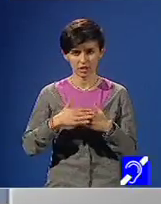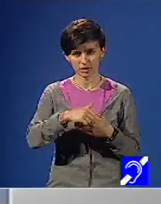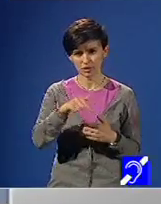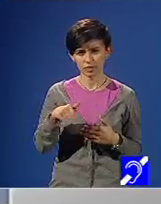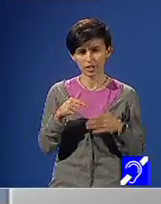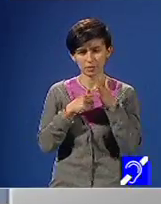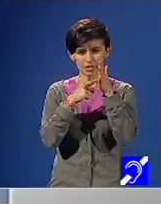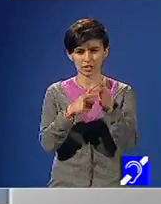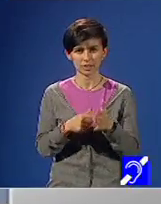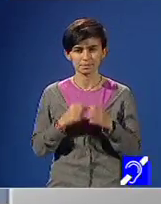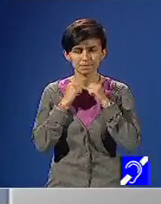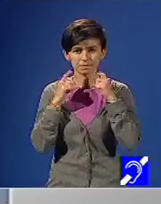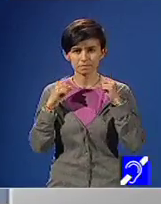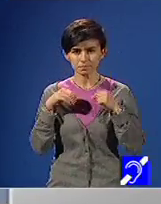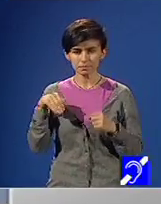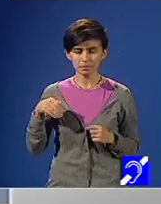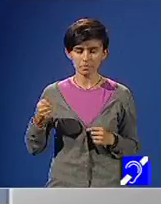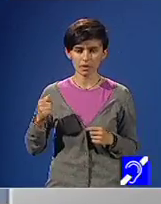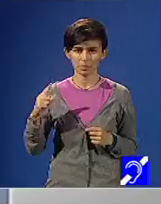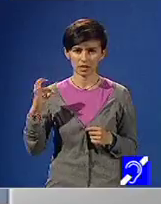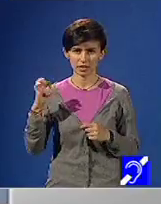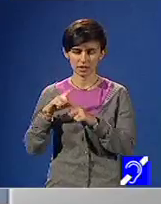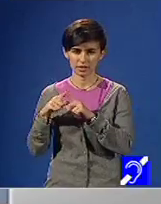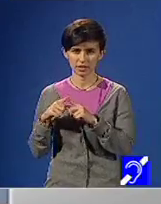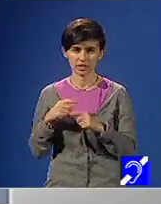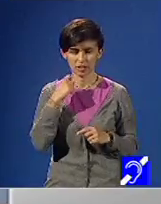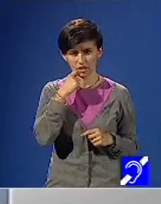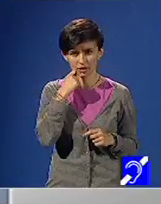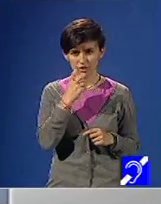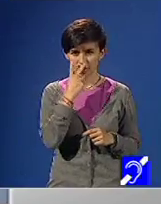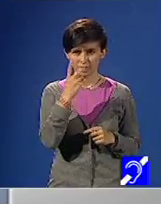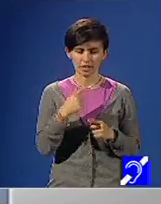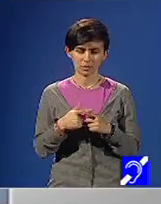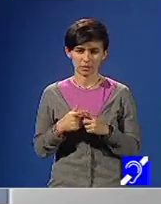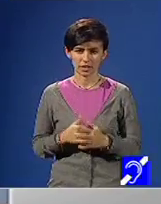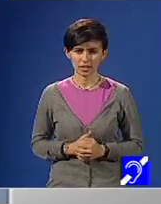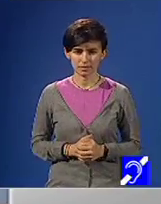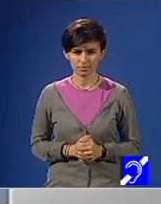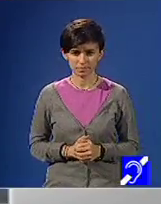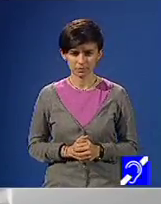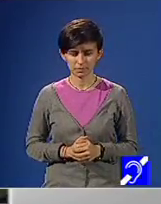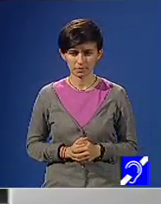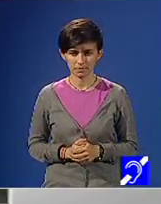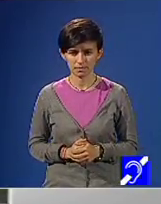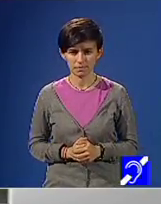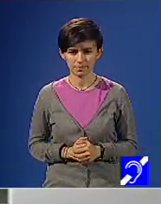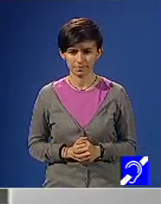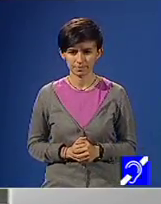reprezentanta grădiniței malteze din Cluj-Napoca, însă la început urmărim un material despre ei. Rămâneți cu noi!